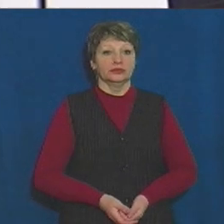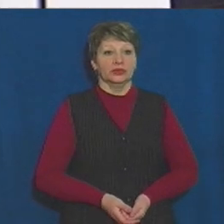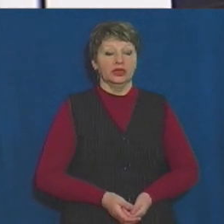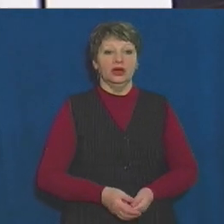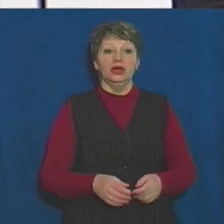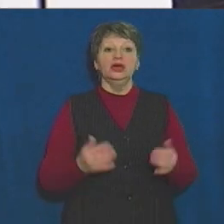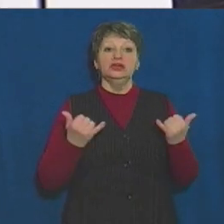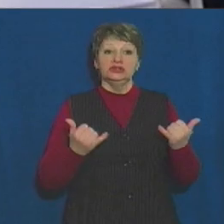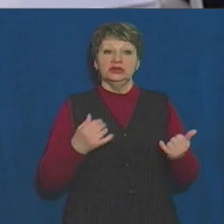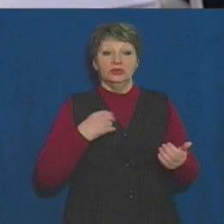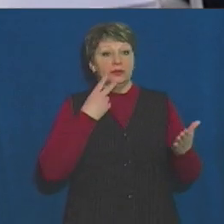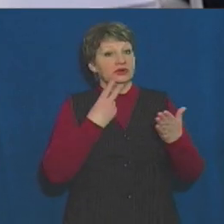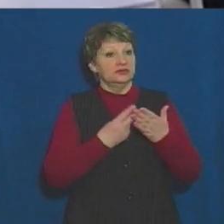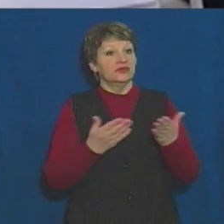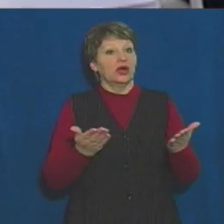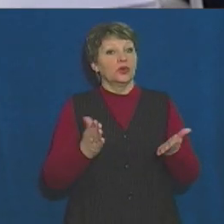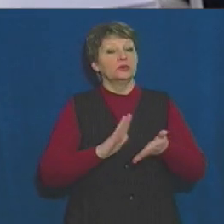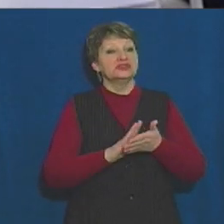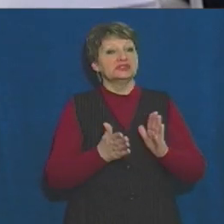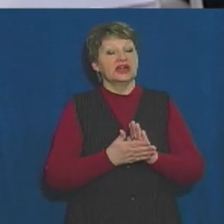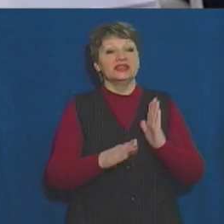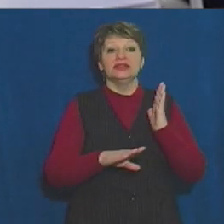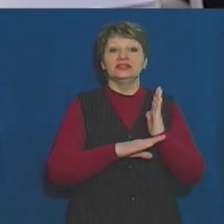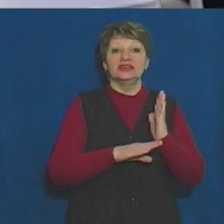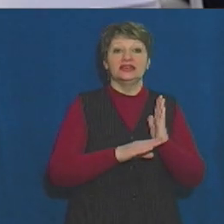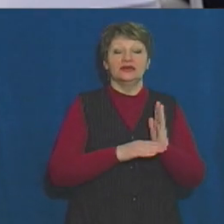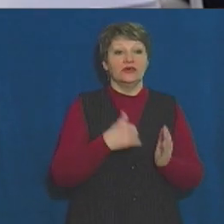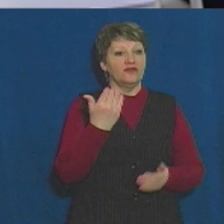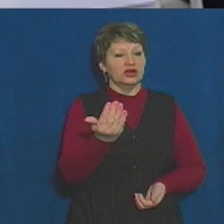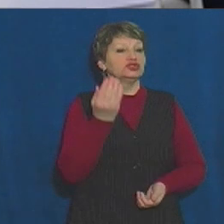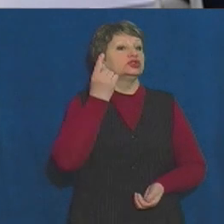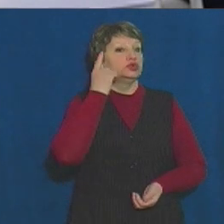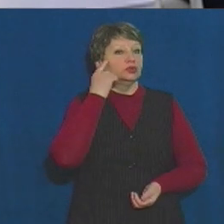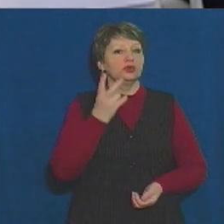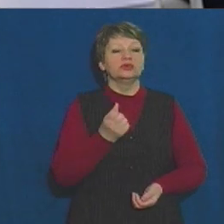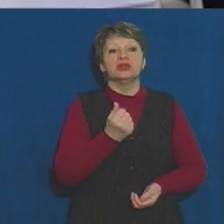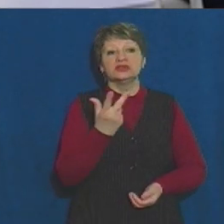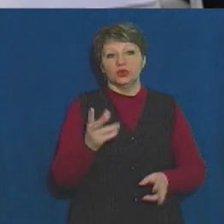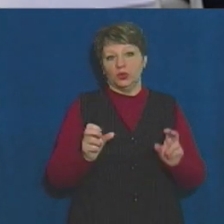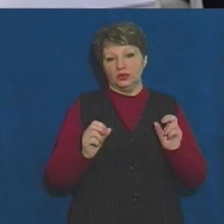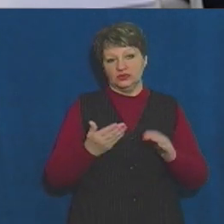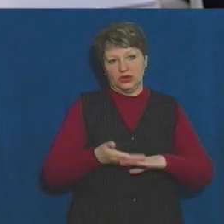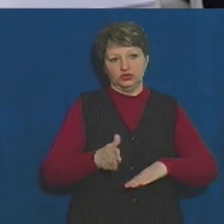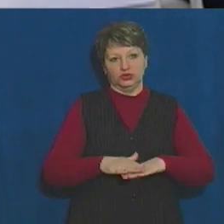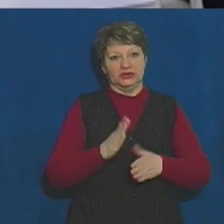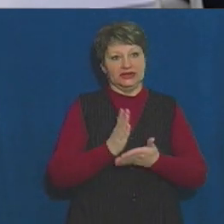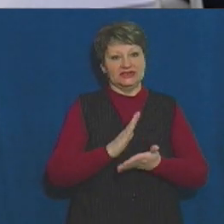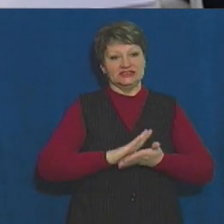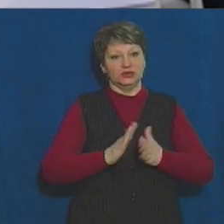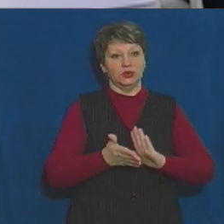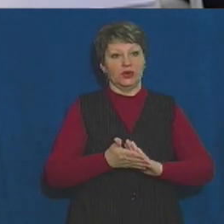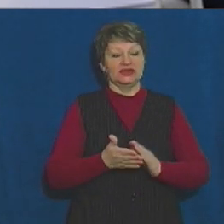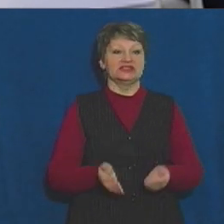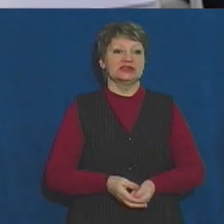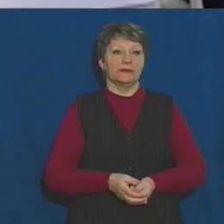Щойно ми побачили, у якому стані знаходяться дерева у Сосновому Бору. На вашу думку, наскільки критичною є ситуація? Будь ласка.